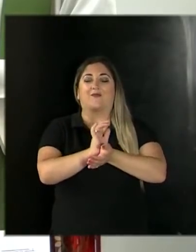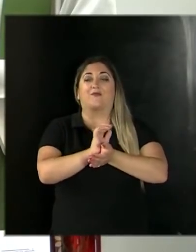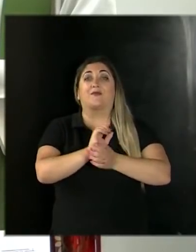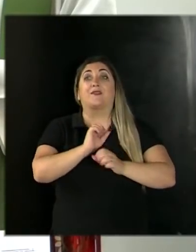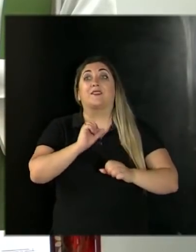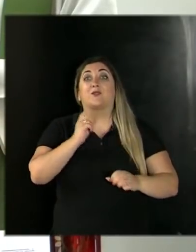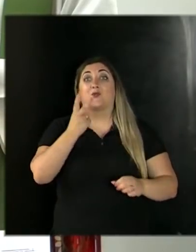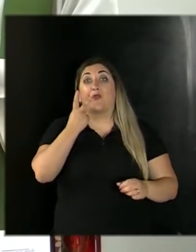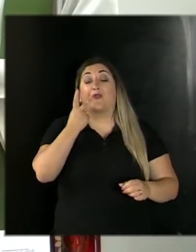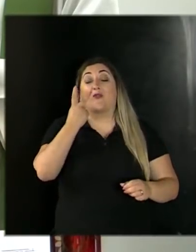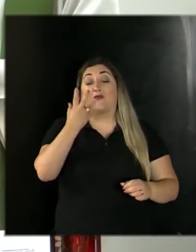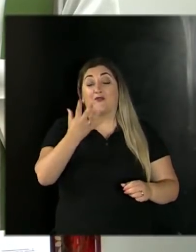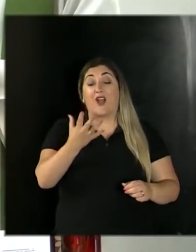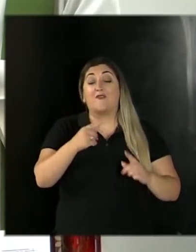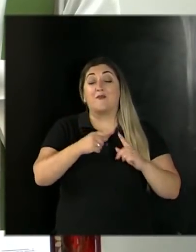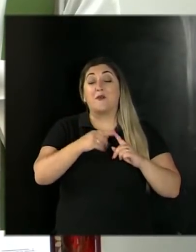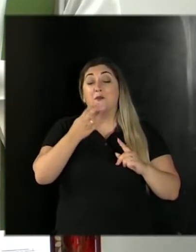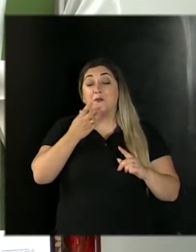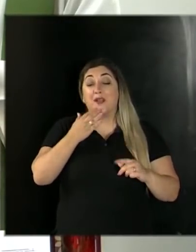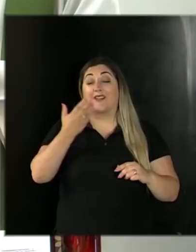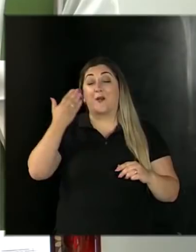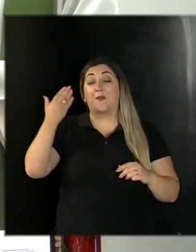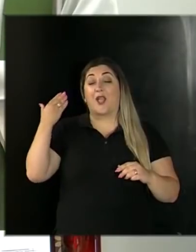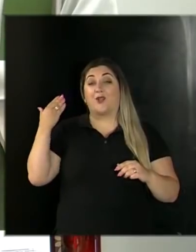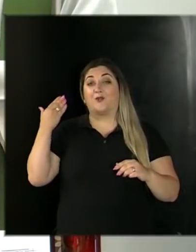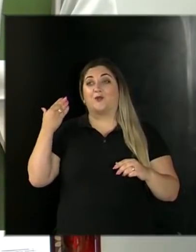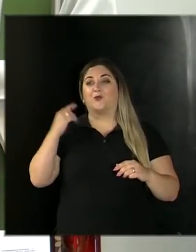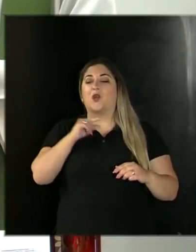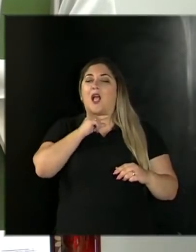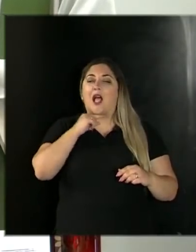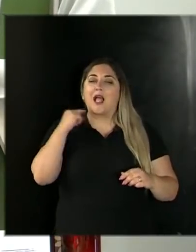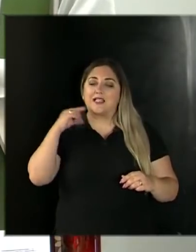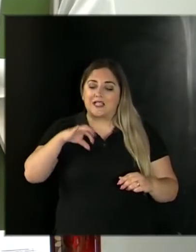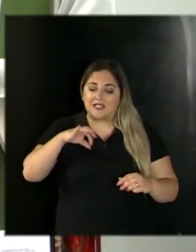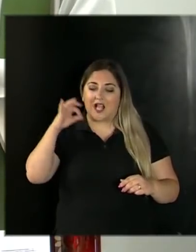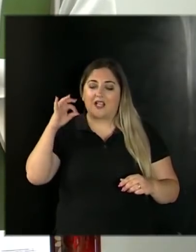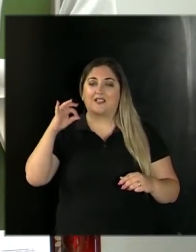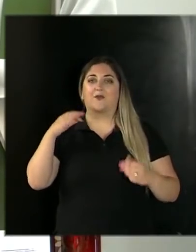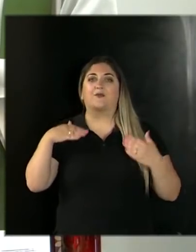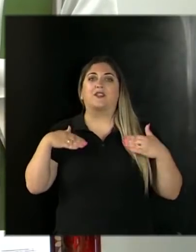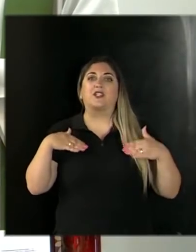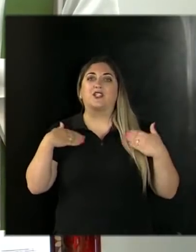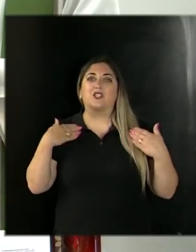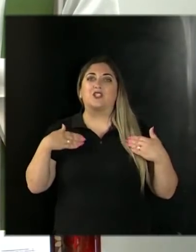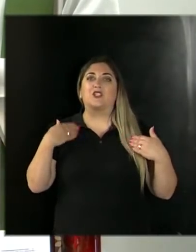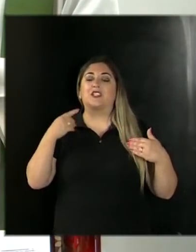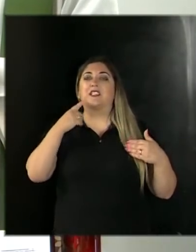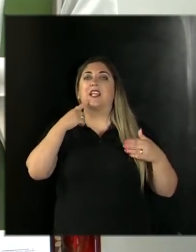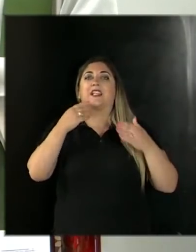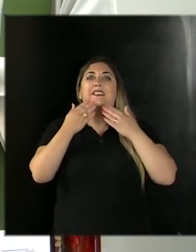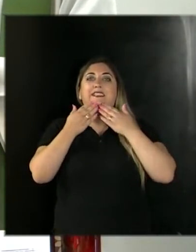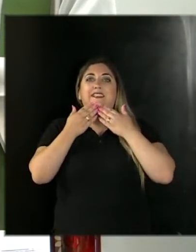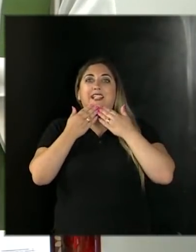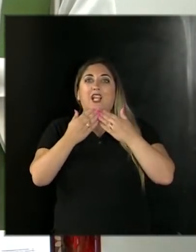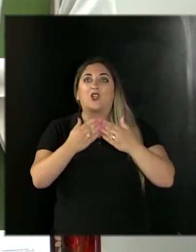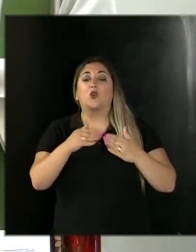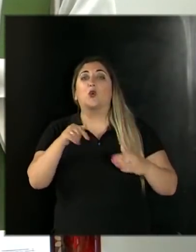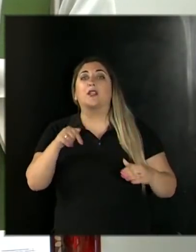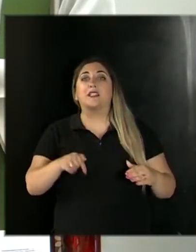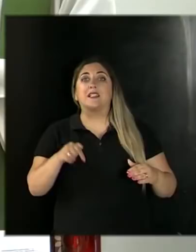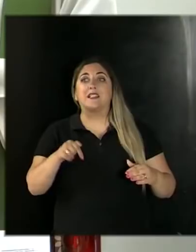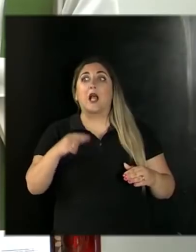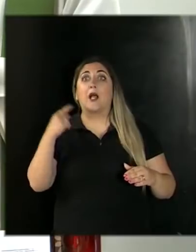tal-25 anniversarju mill-ordinazzjoni saċerdotali tagħkom. Nixtieq nirringrazzja minn issa lil kull min